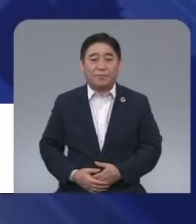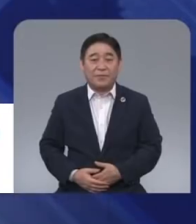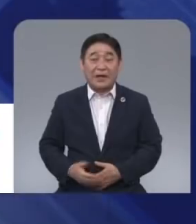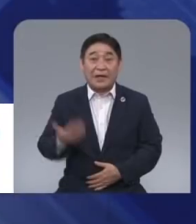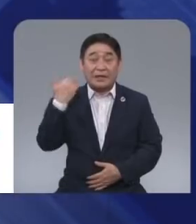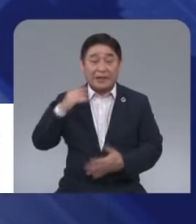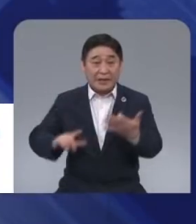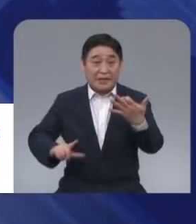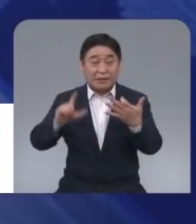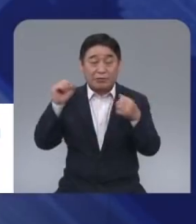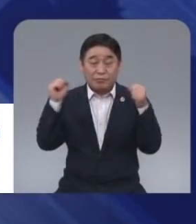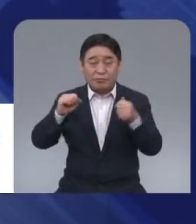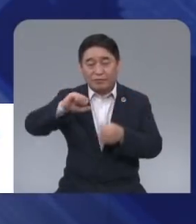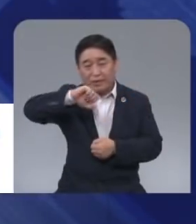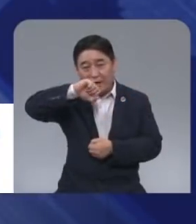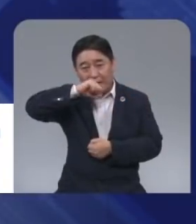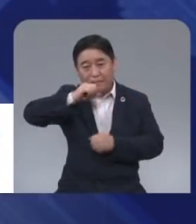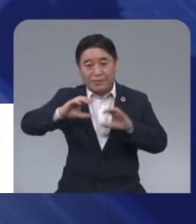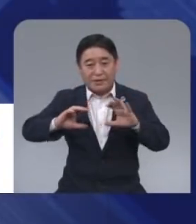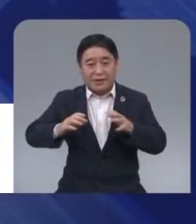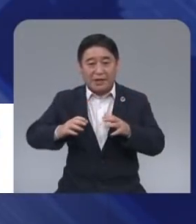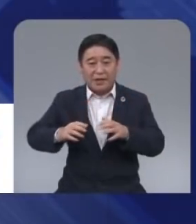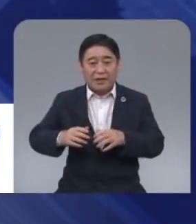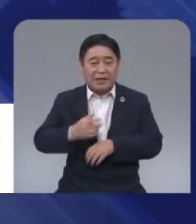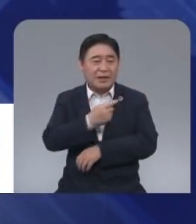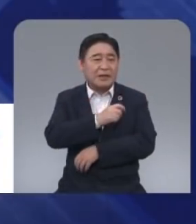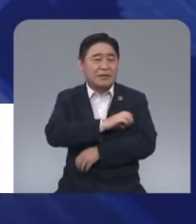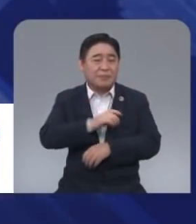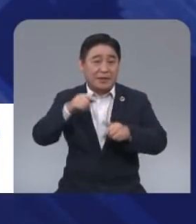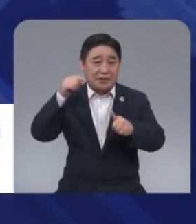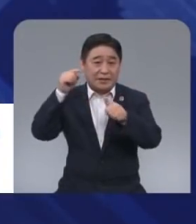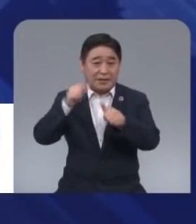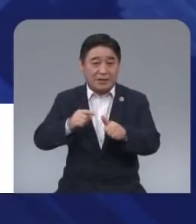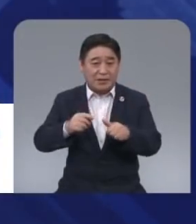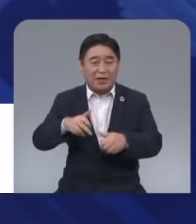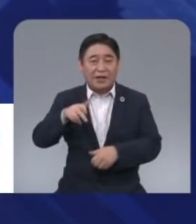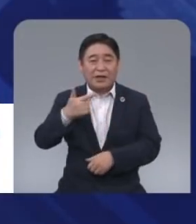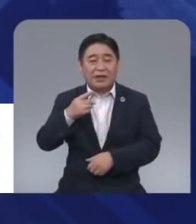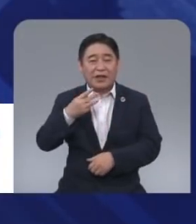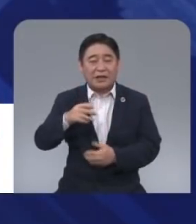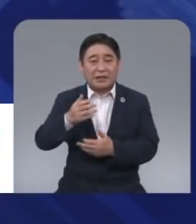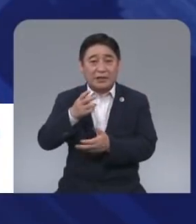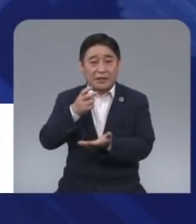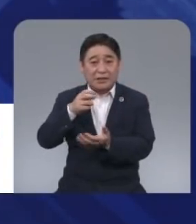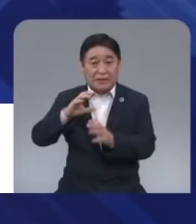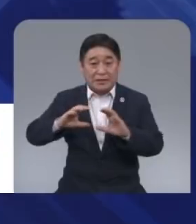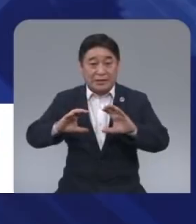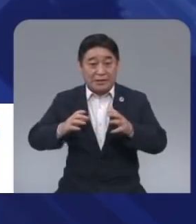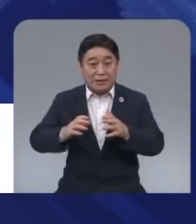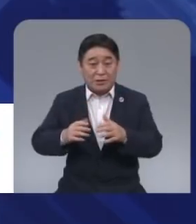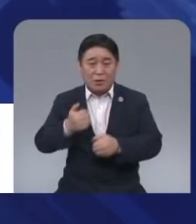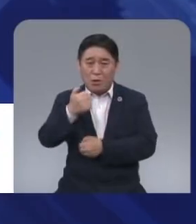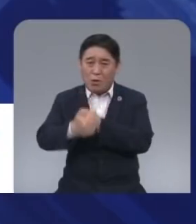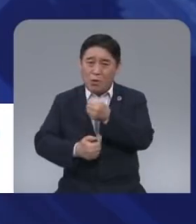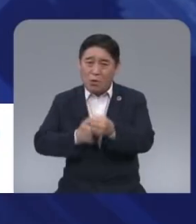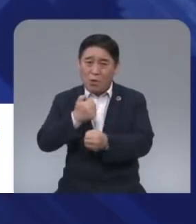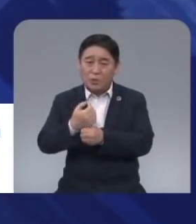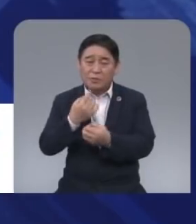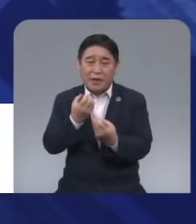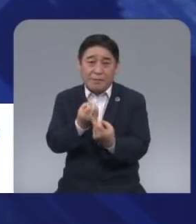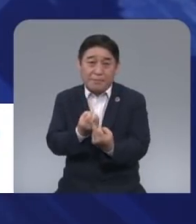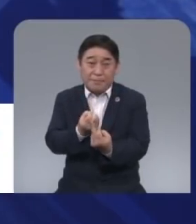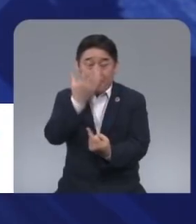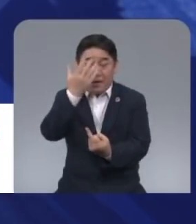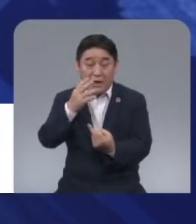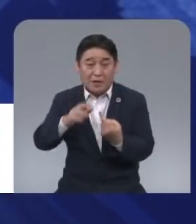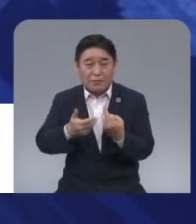지난 19일 북아프리카 서쪽 스페인령 카나리 제도에서 50년 만에 화산이 대폭발을 일으켰다는 소식이 전해졌었는데요. 지금도